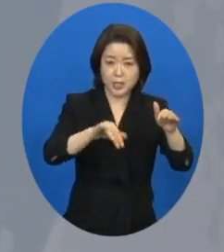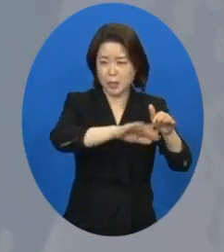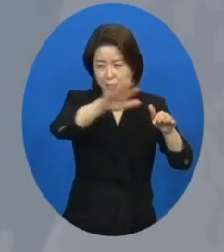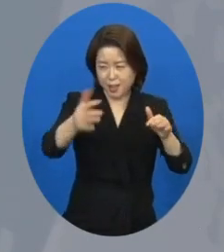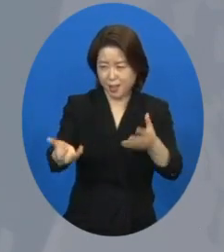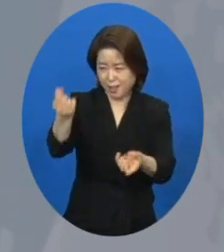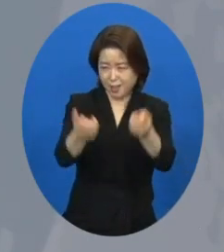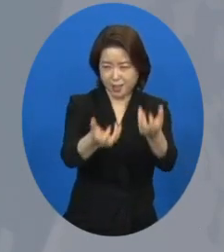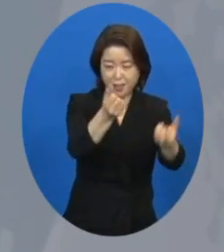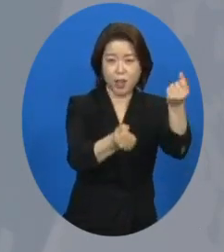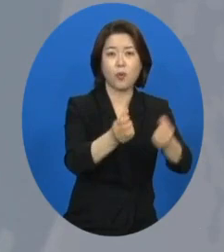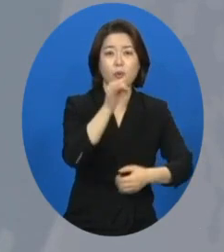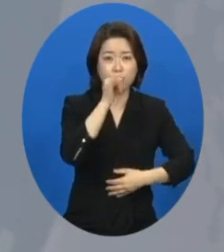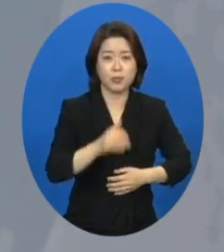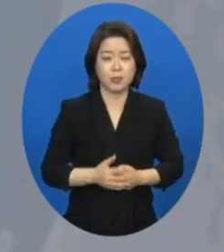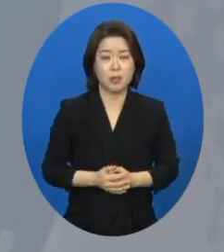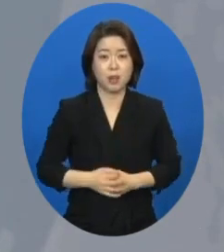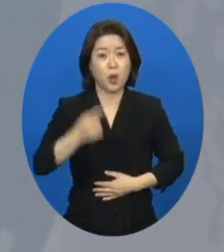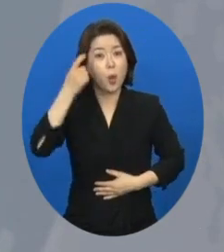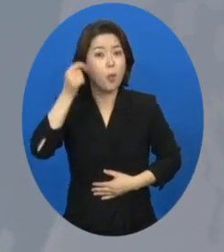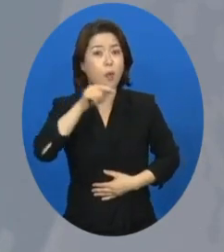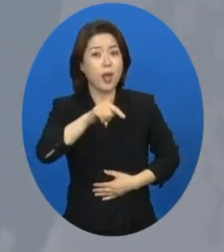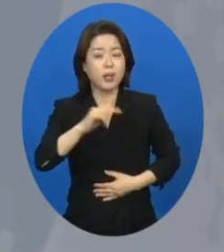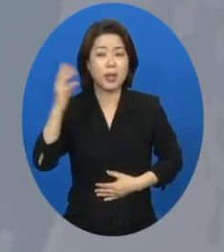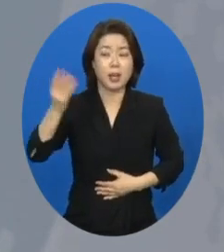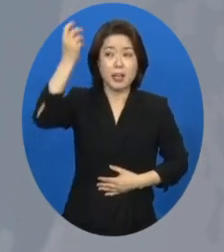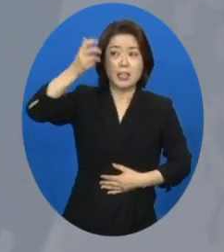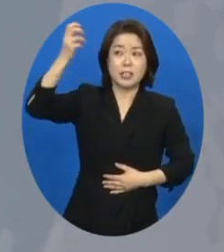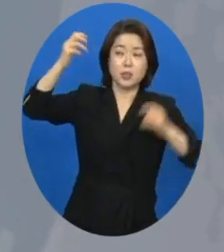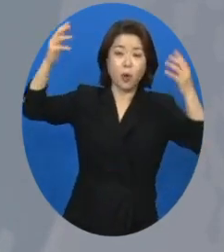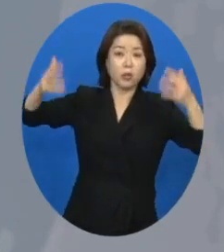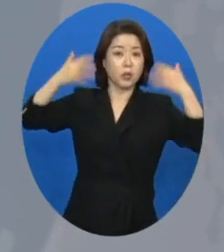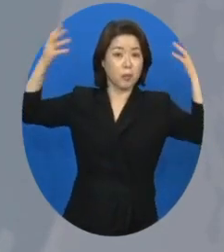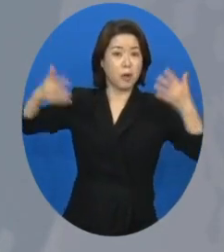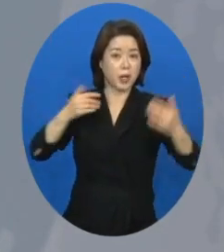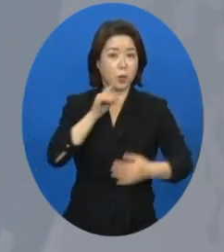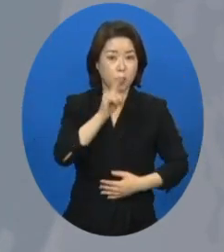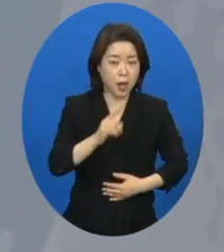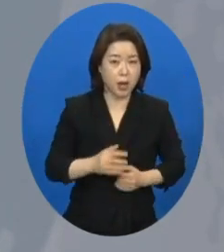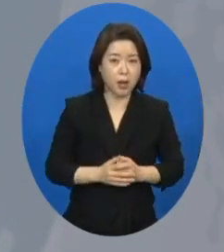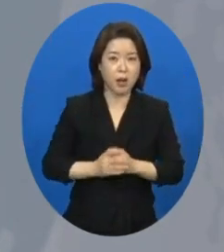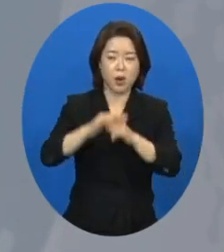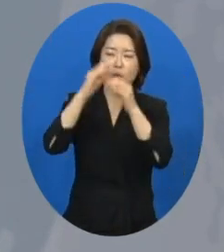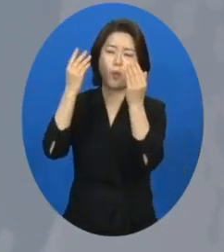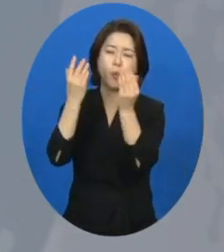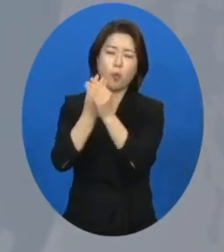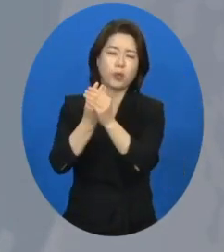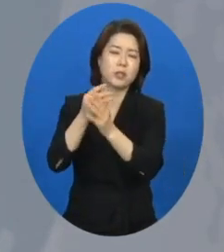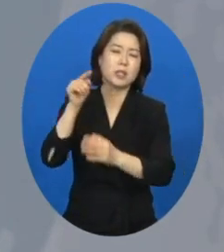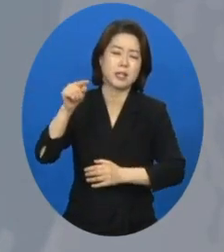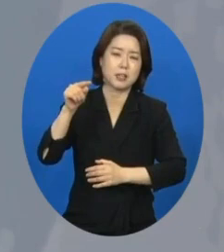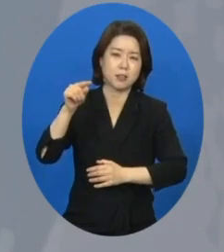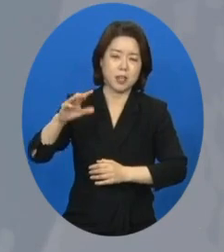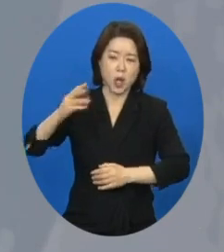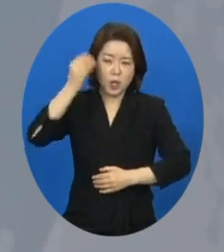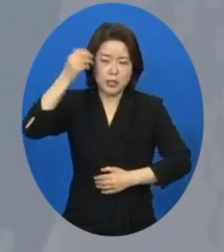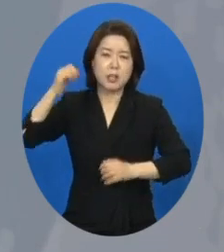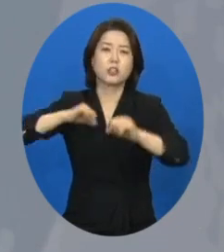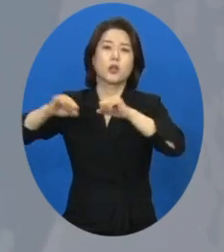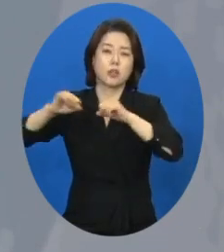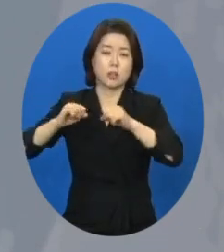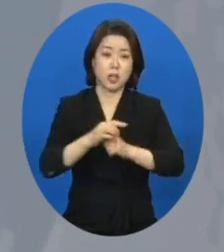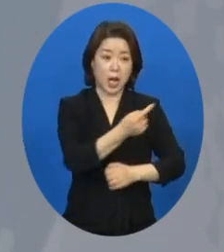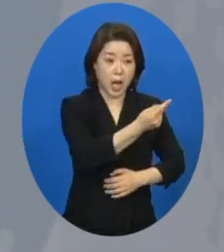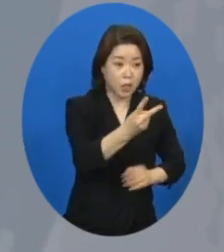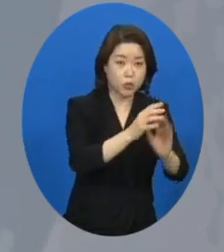거예요. 왜 이것을 성령의 바람이라고 하냐? 전적으로 성령의 역사이기 때문이고 한두